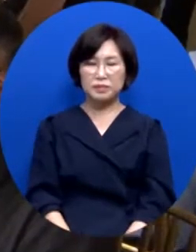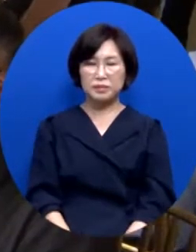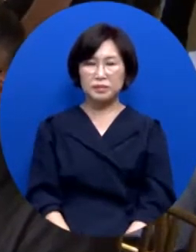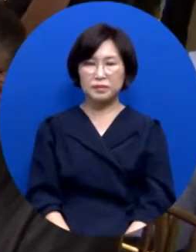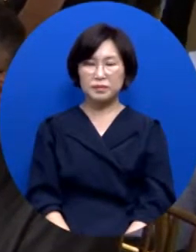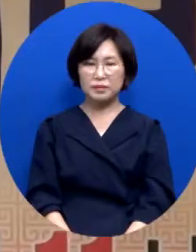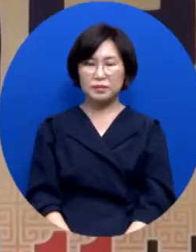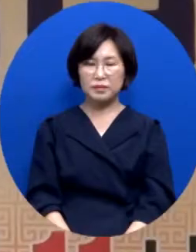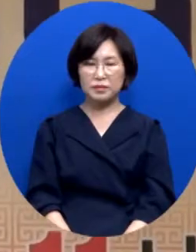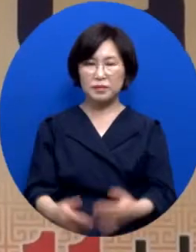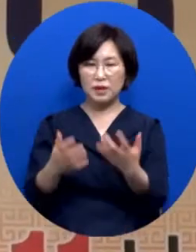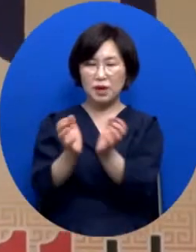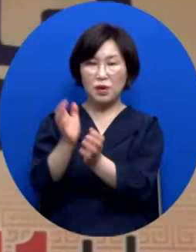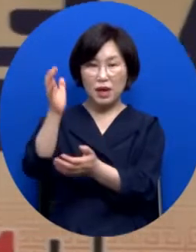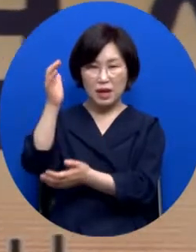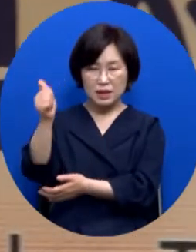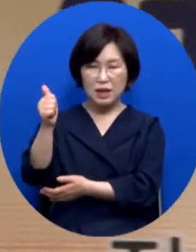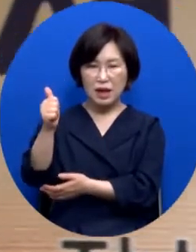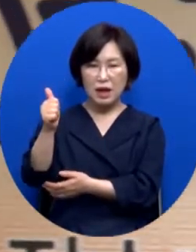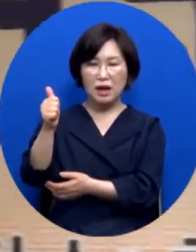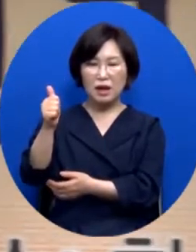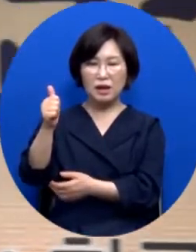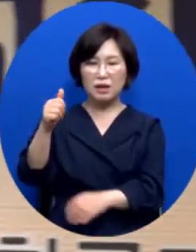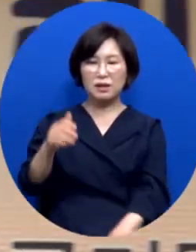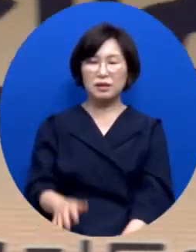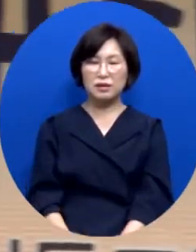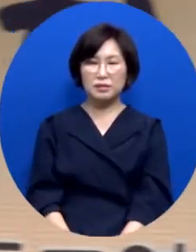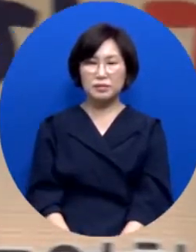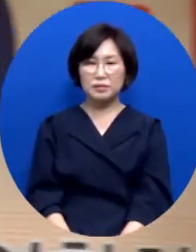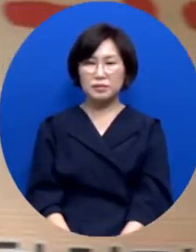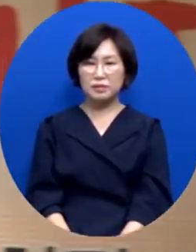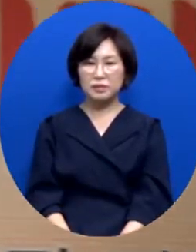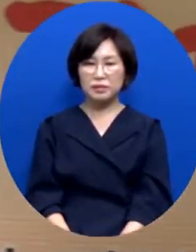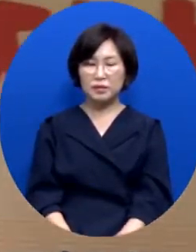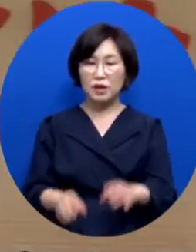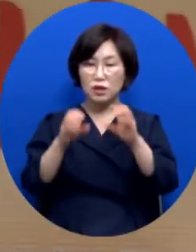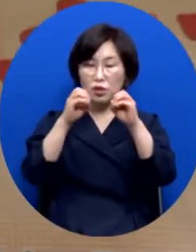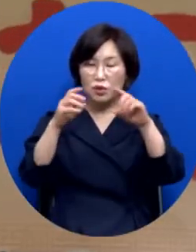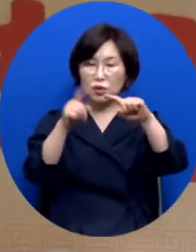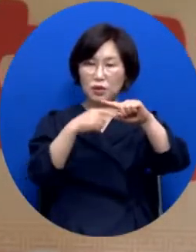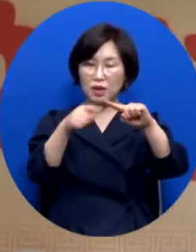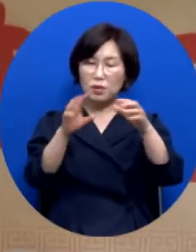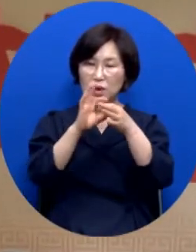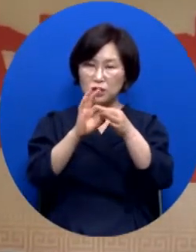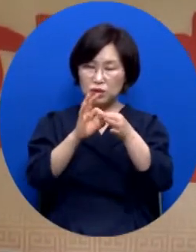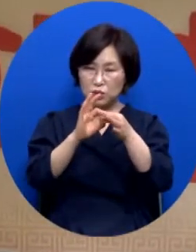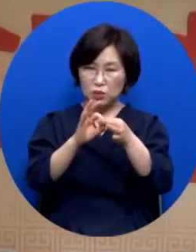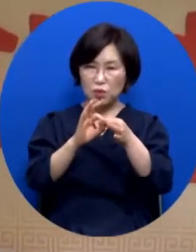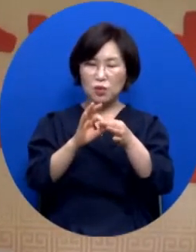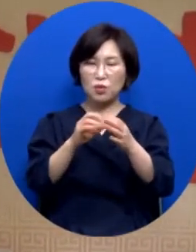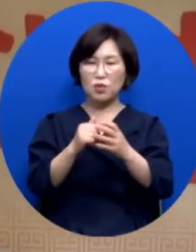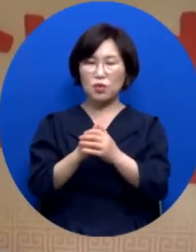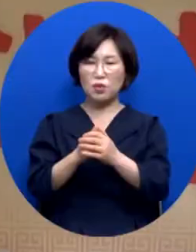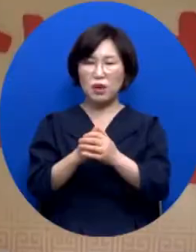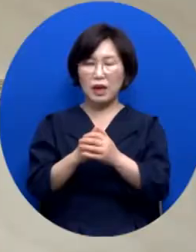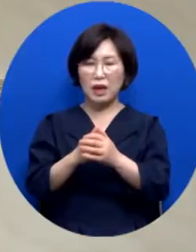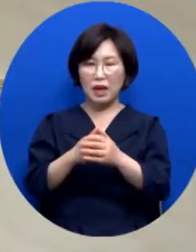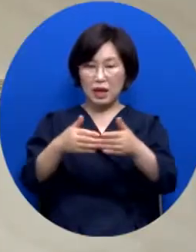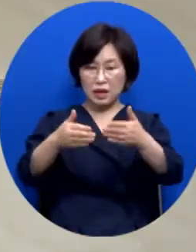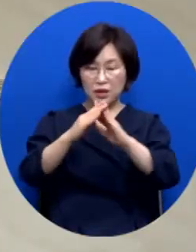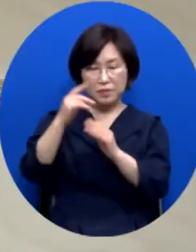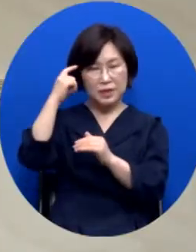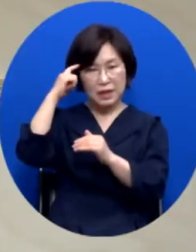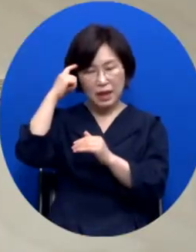기자회견에서 대회장을 맡은 세기총 신화석 대표회장은 이번 선교대회를 통해 세기총의 창립정신을